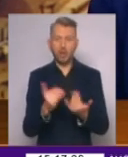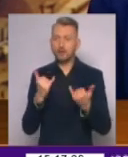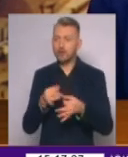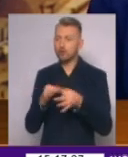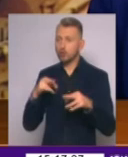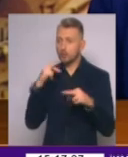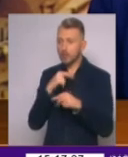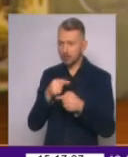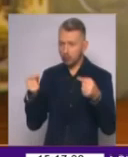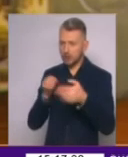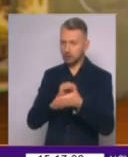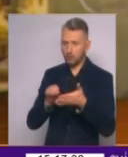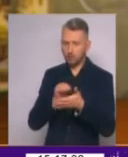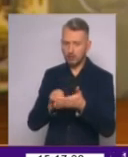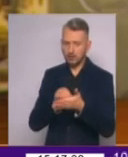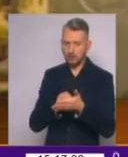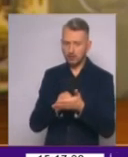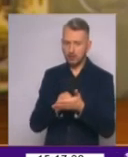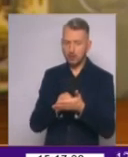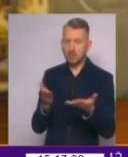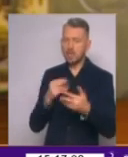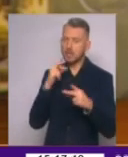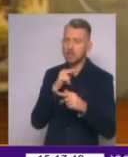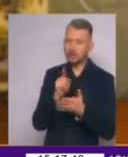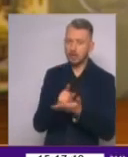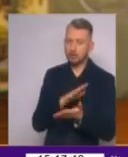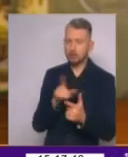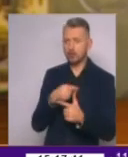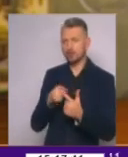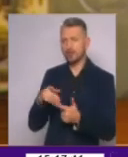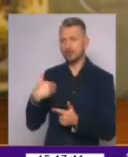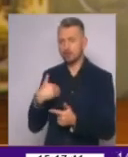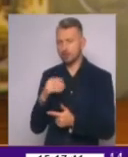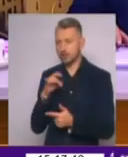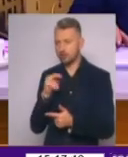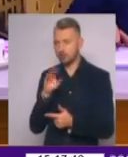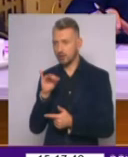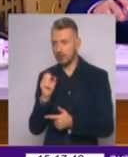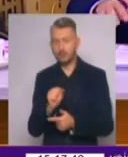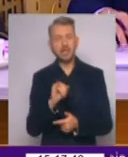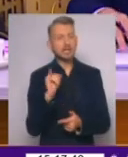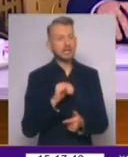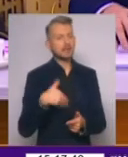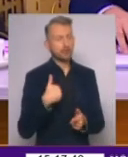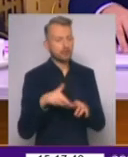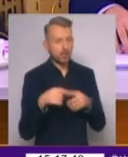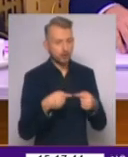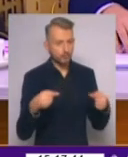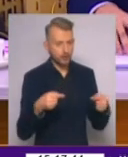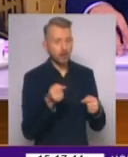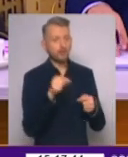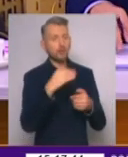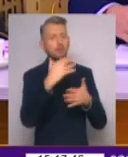ліках конкретно прописано саме, от які ліки це мають бути? Чи знову ж таки діюча речовина? І діюча речовина, і вже в цих переліках,